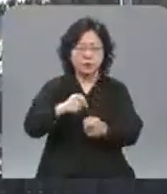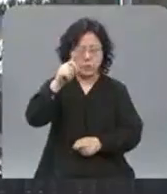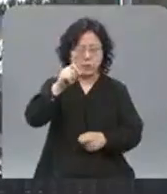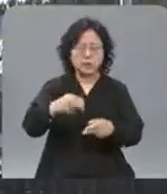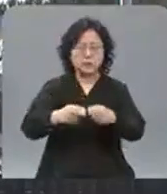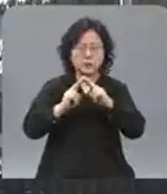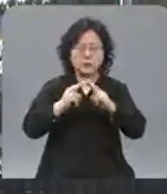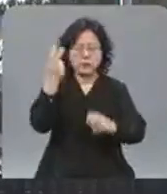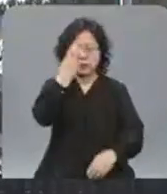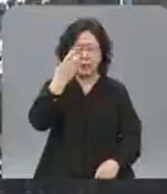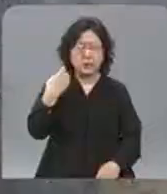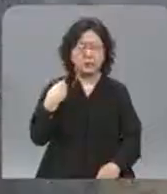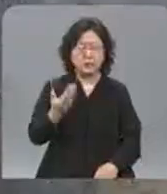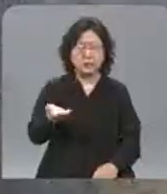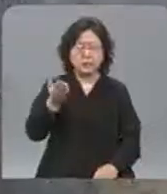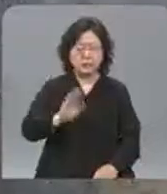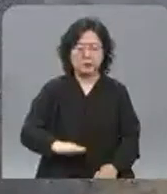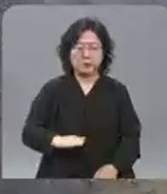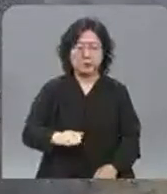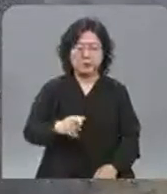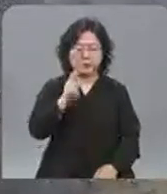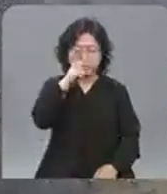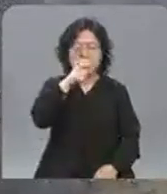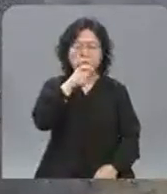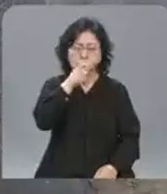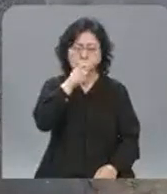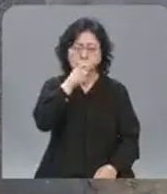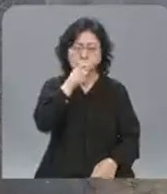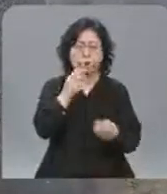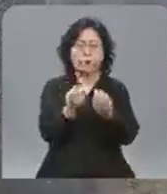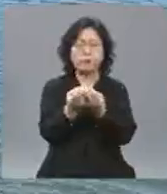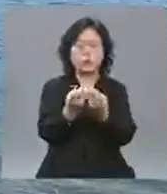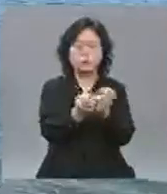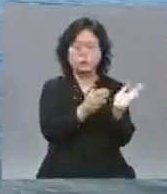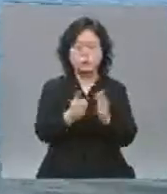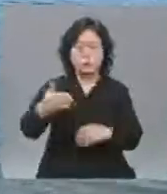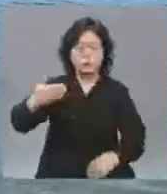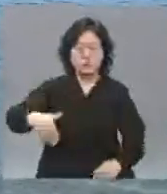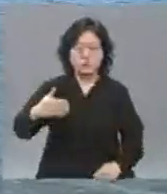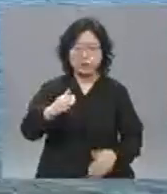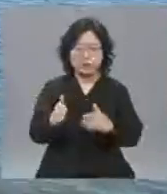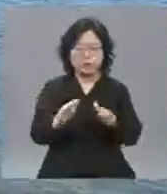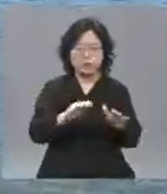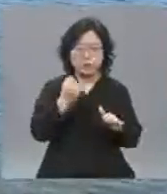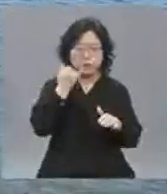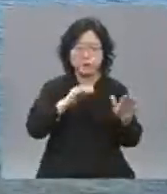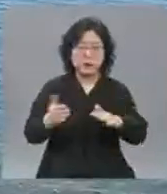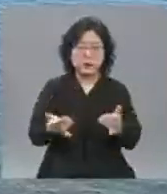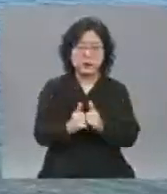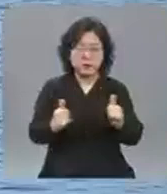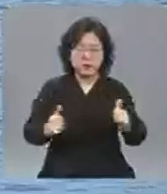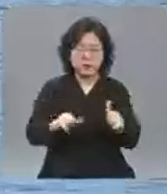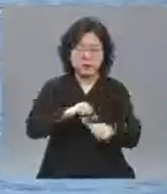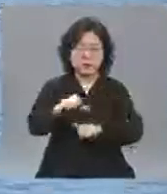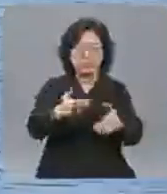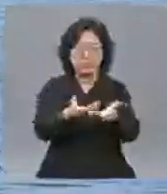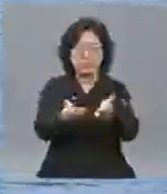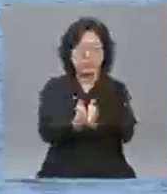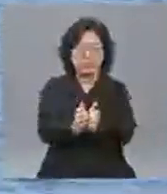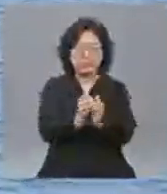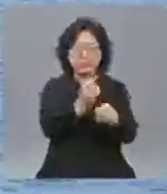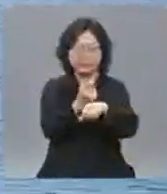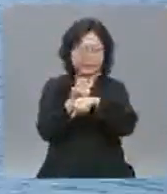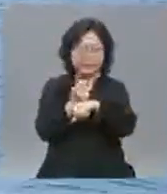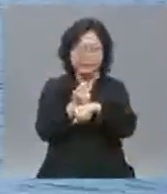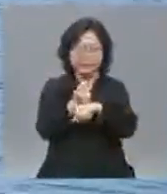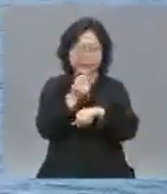시설에 대한 관리 의무가 있지만 폐수 처리 대책은 세우지 않았습니다. 어민과 환경단체는 용역을 통해 오염수